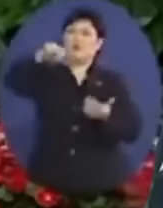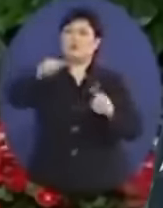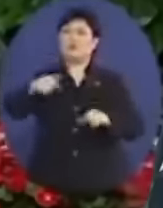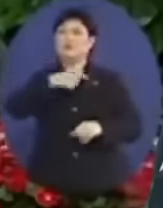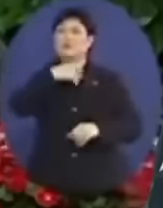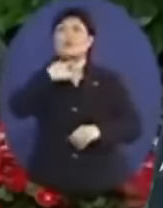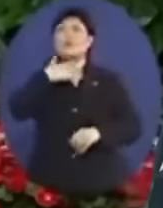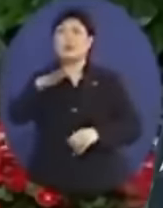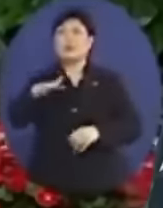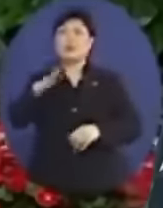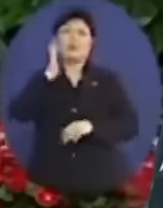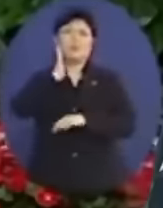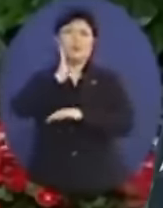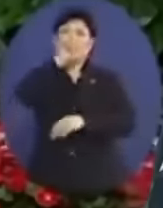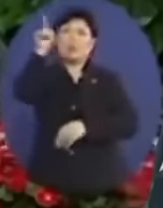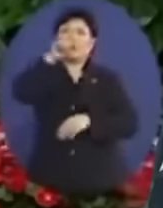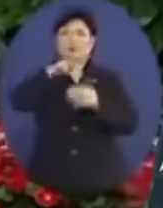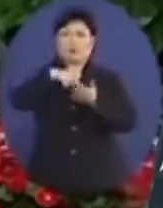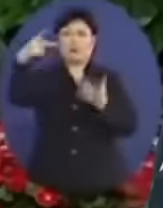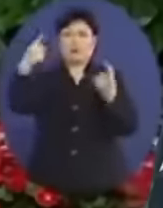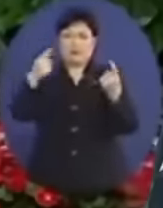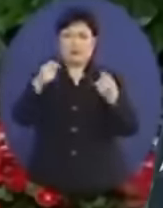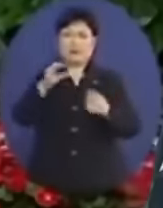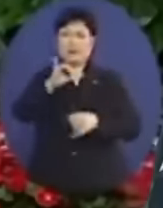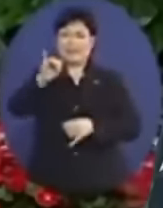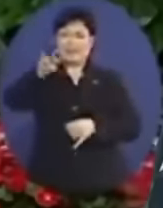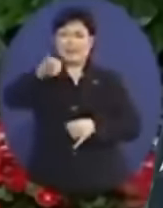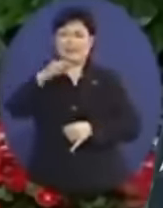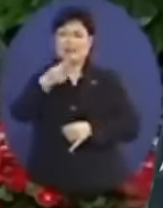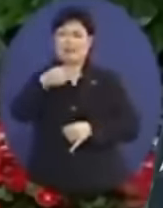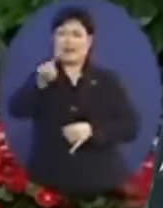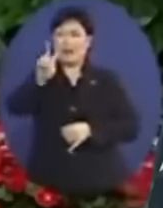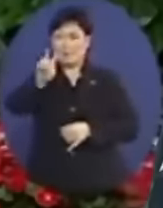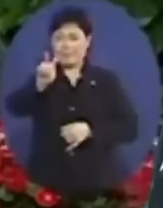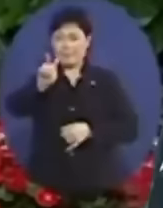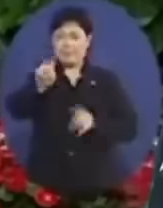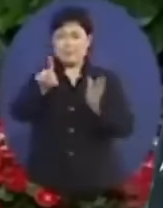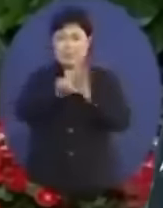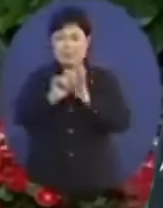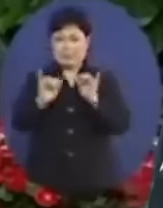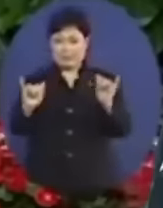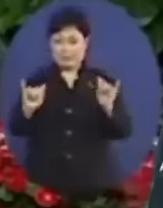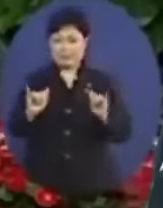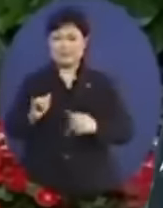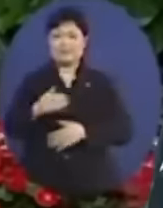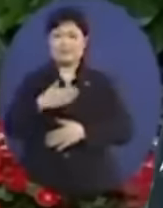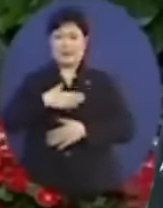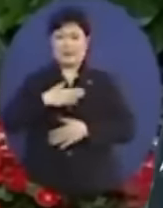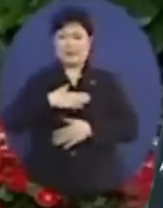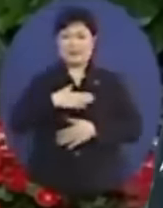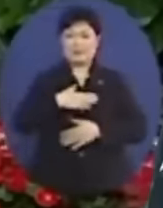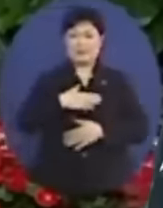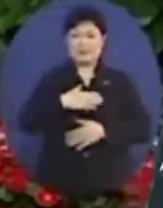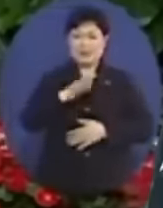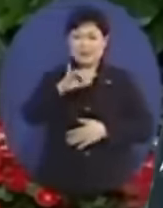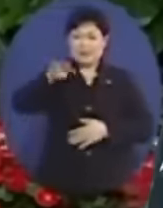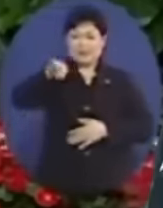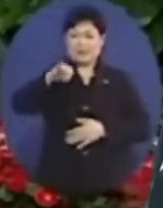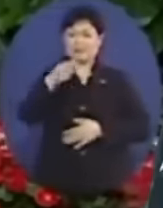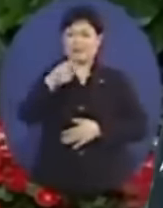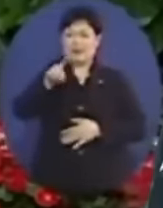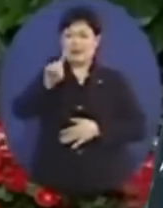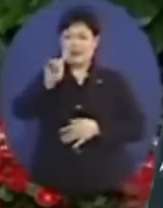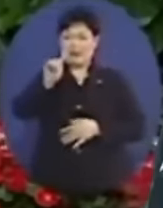올라갔 오늘날 이슬람 교도들은 그렇게 말합니다 내가 이슬람 대학에